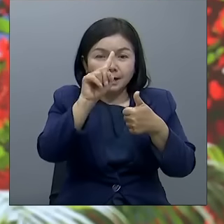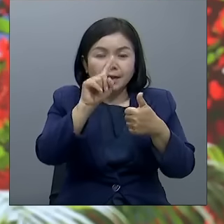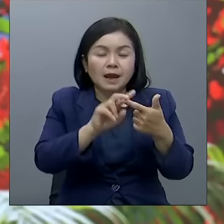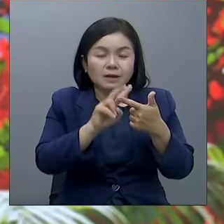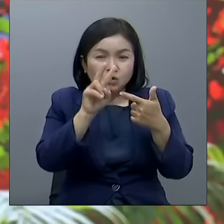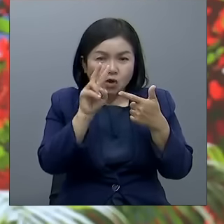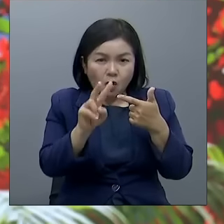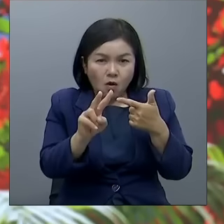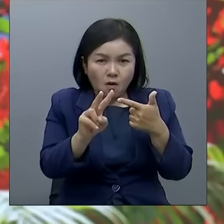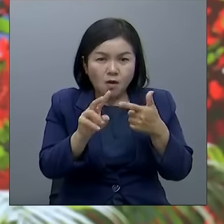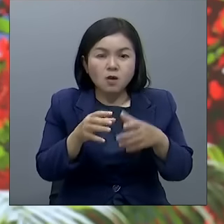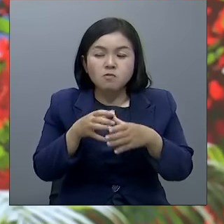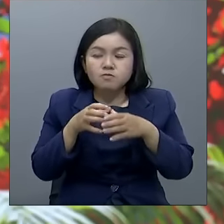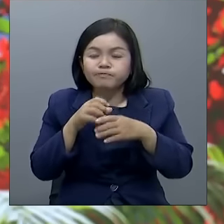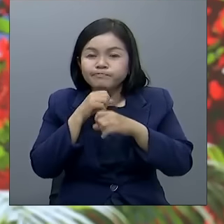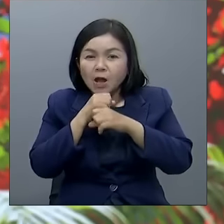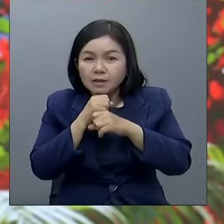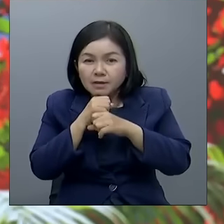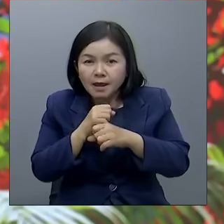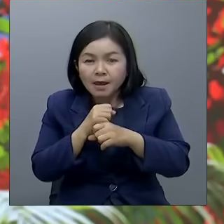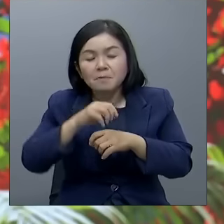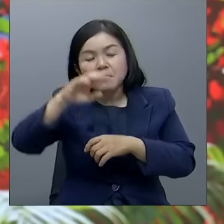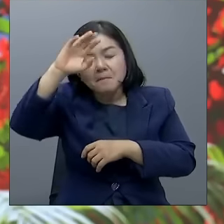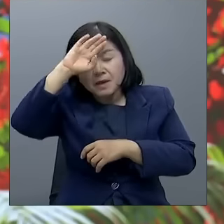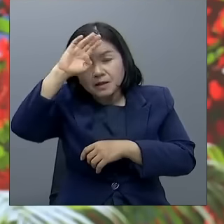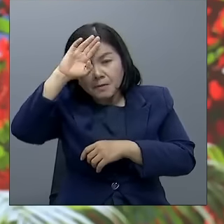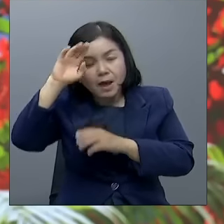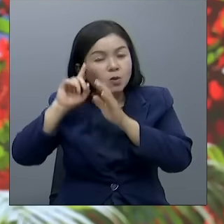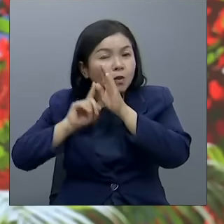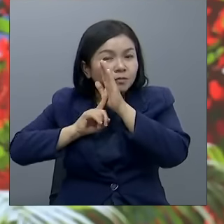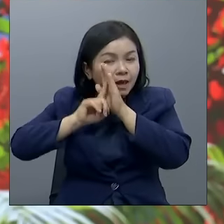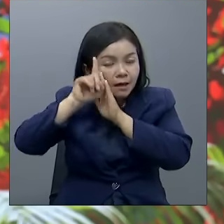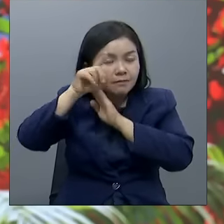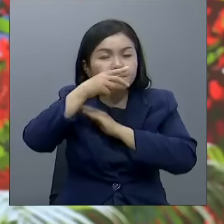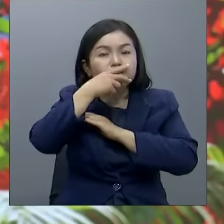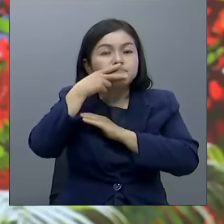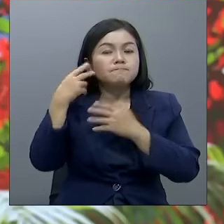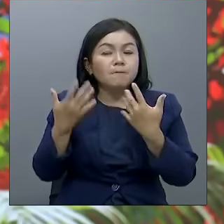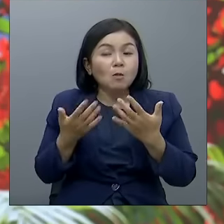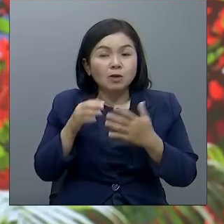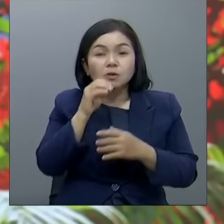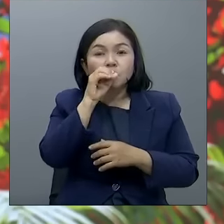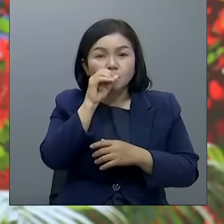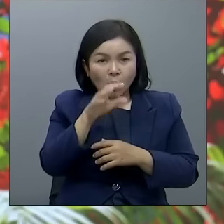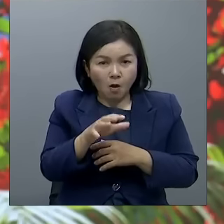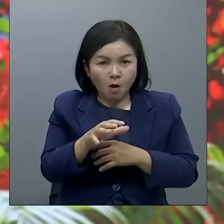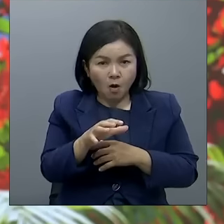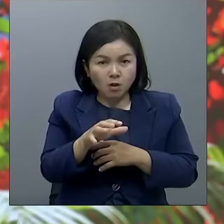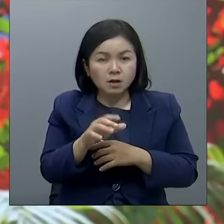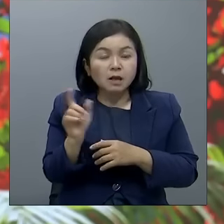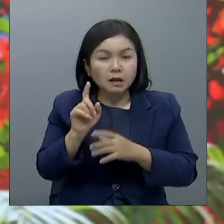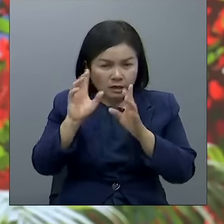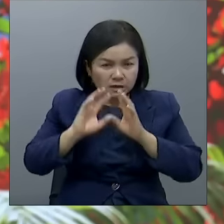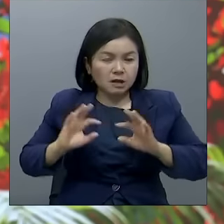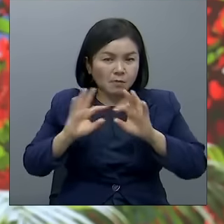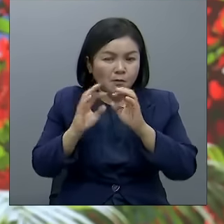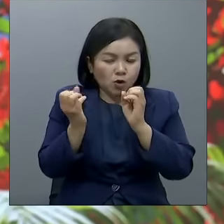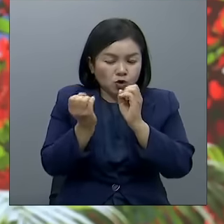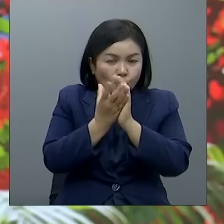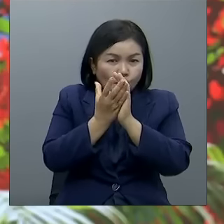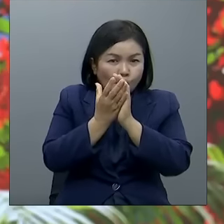ายๆท่านผู้สูงวัยในวัยผู้สูงอายุมักจะมีโรคประจำตัวนะครับความดันและเบาหวานอย่างที่ผมเรียนข้างต้น2สาเหตุนี้เป็นสาเหตุที่ท